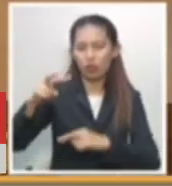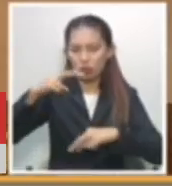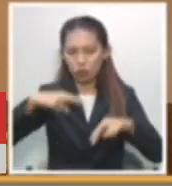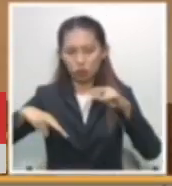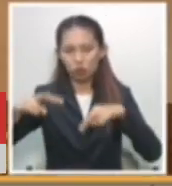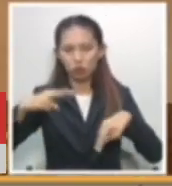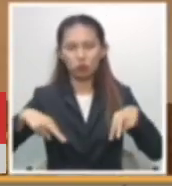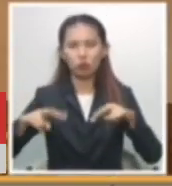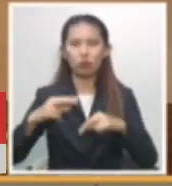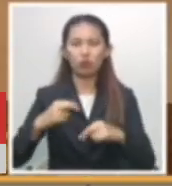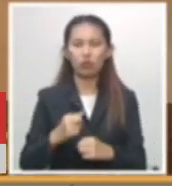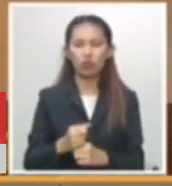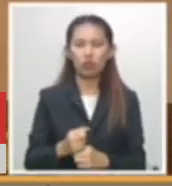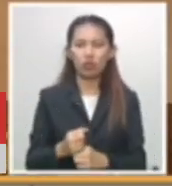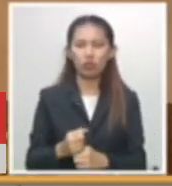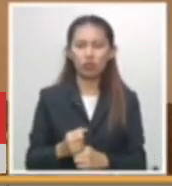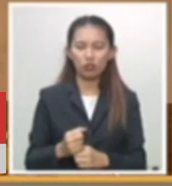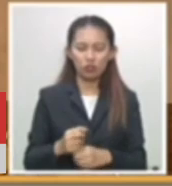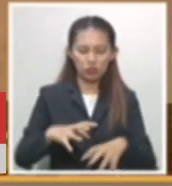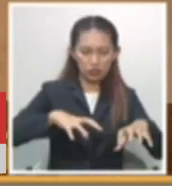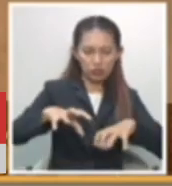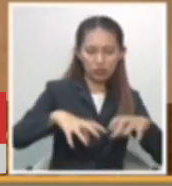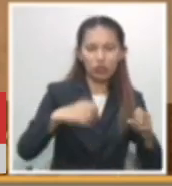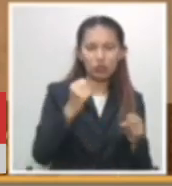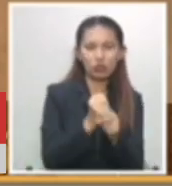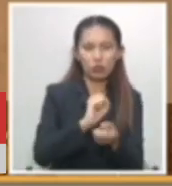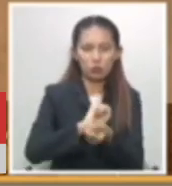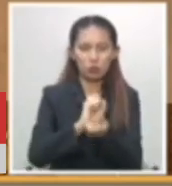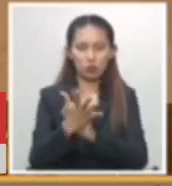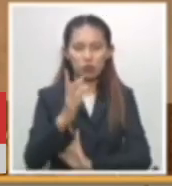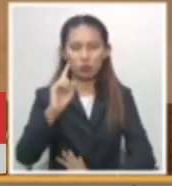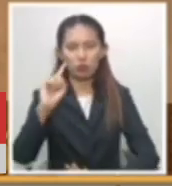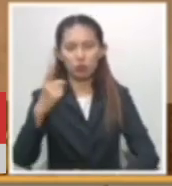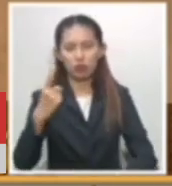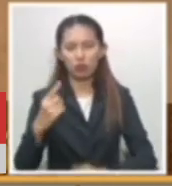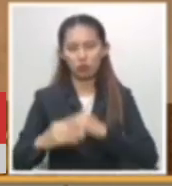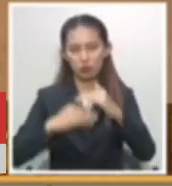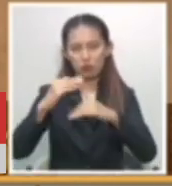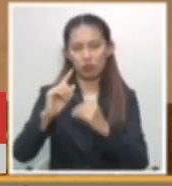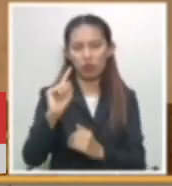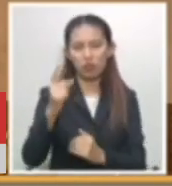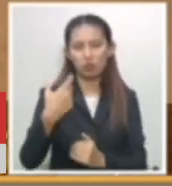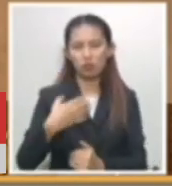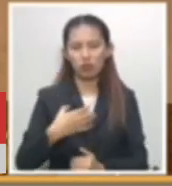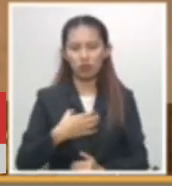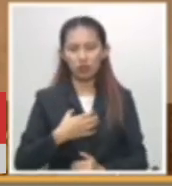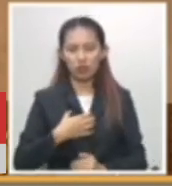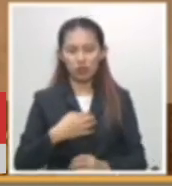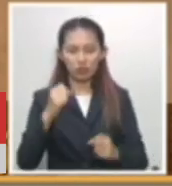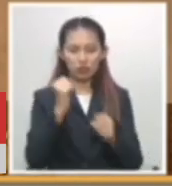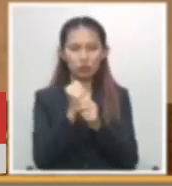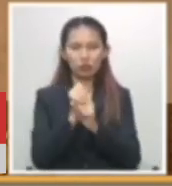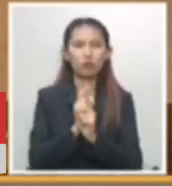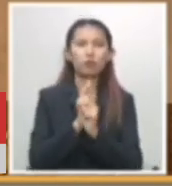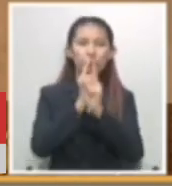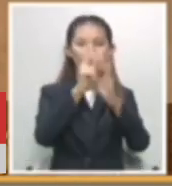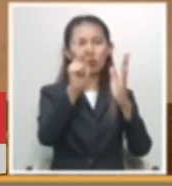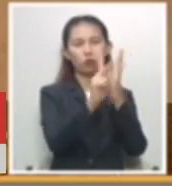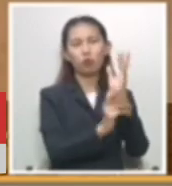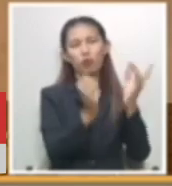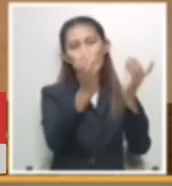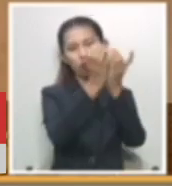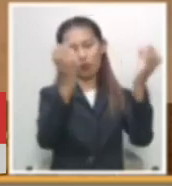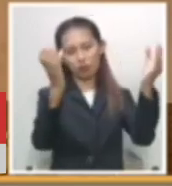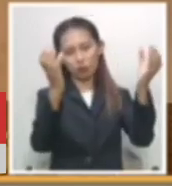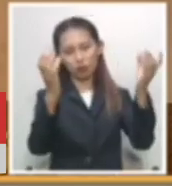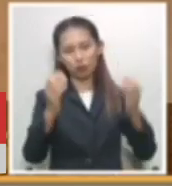นาให้อำนาจทั้ง3มันเป็นอิสระตามเจตนารมณ์ของรัฐธรรมนูญทั้งฉบับเว